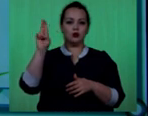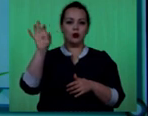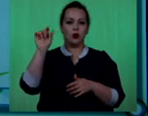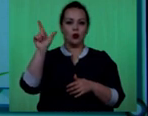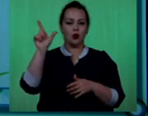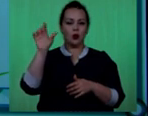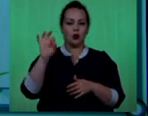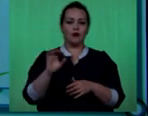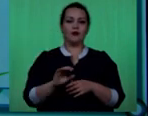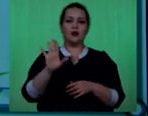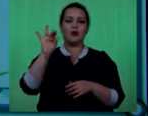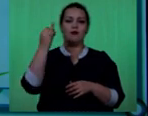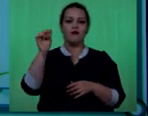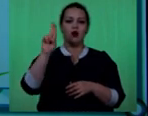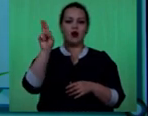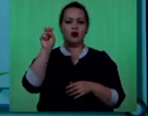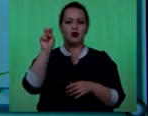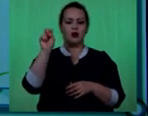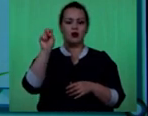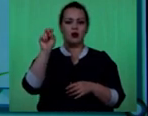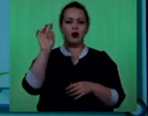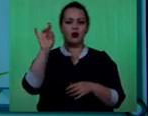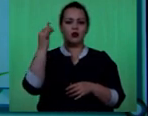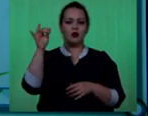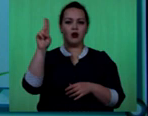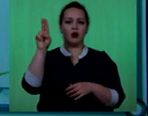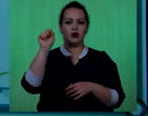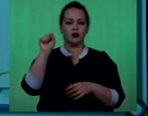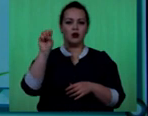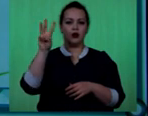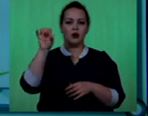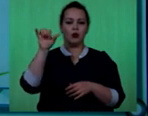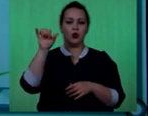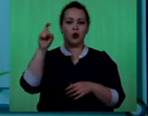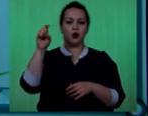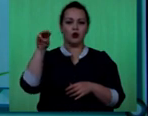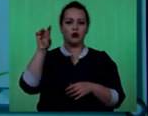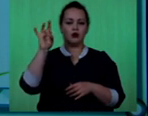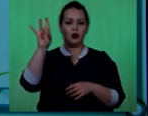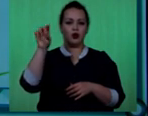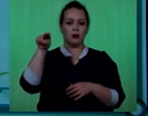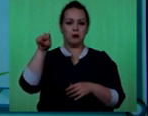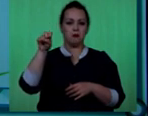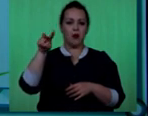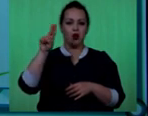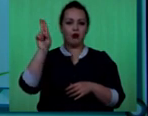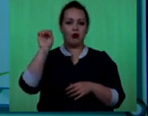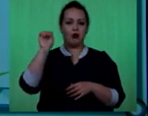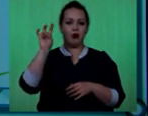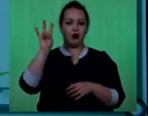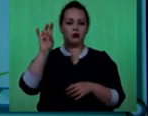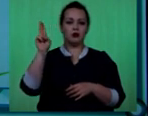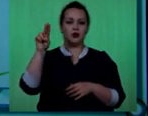вайда иной до b мухтар и палкан в дымка и